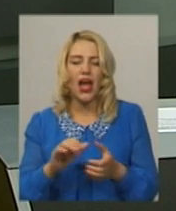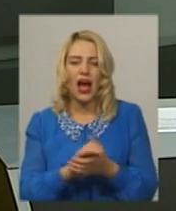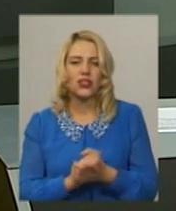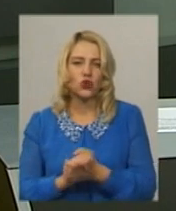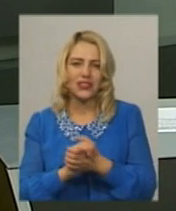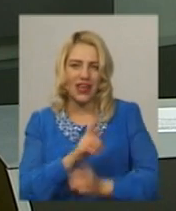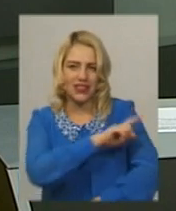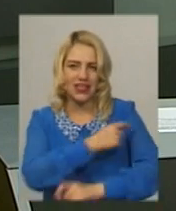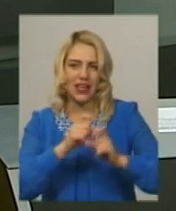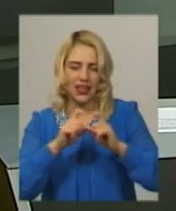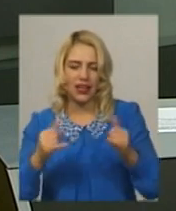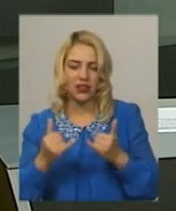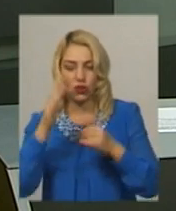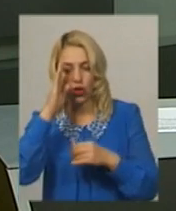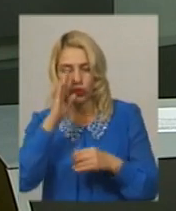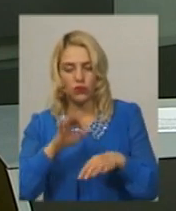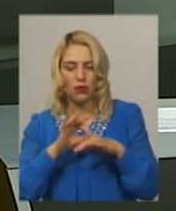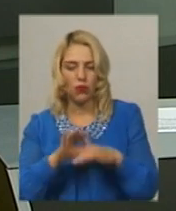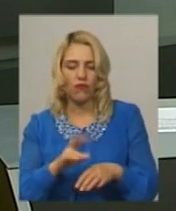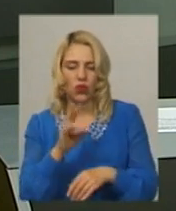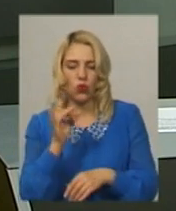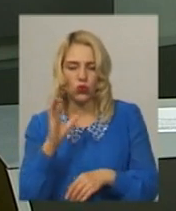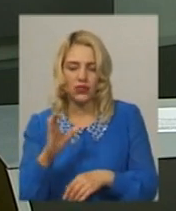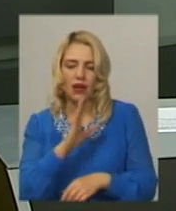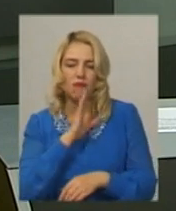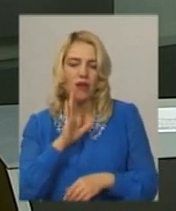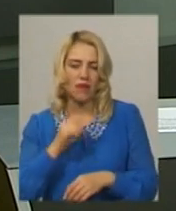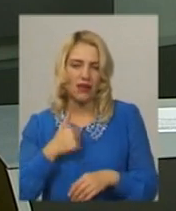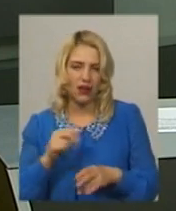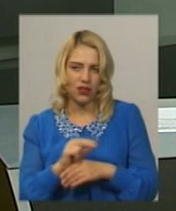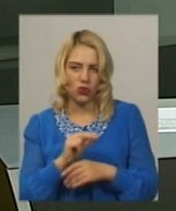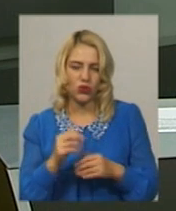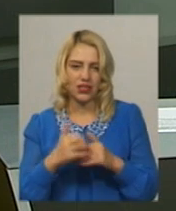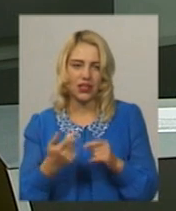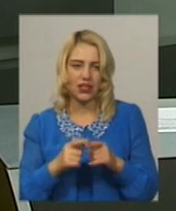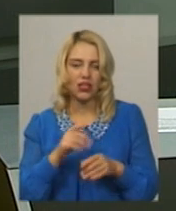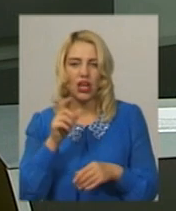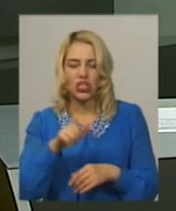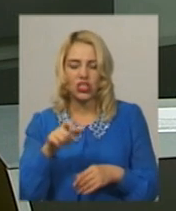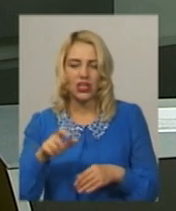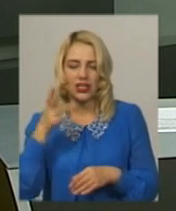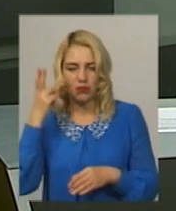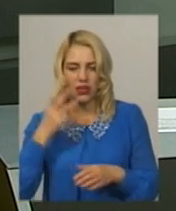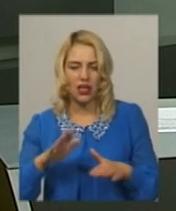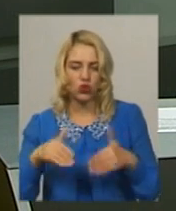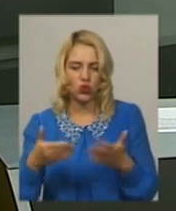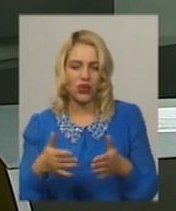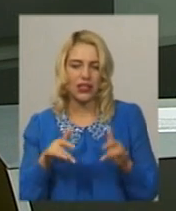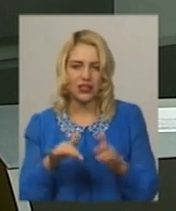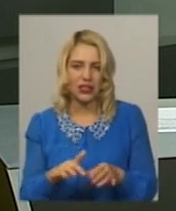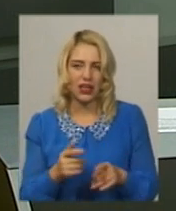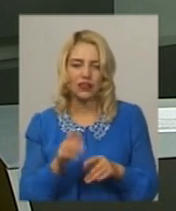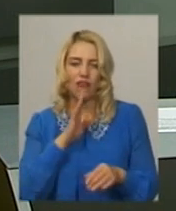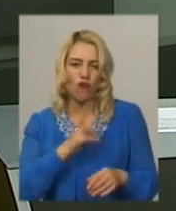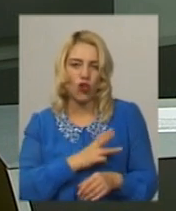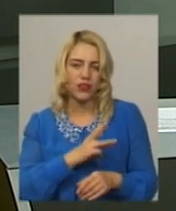віком від 18 років провели курс арт-терапії «Мамо, я лікуюсь». Серед них – жителі Хмельниччини. Ініціювала захід волонтерка Мирослава